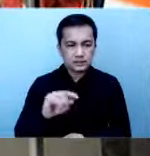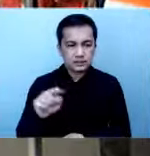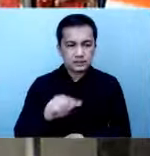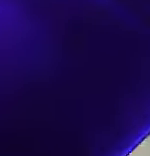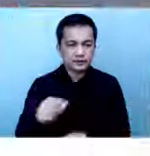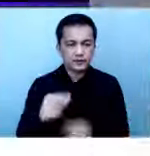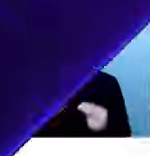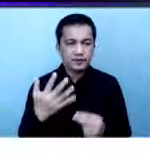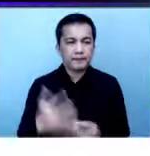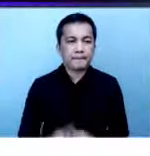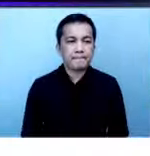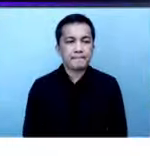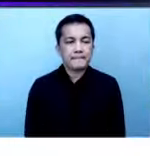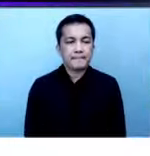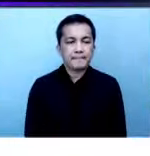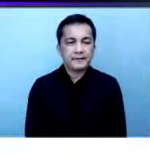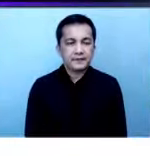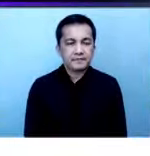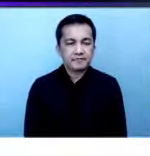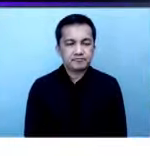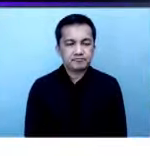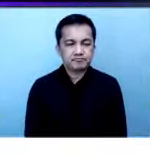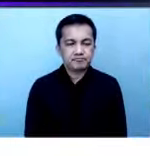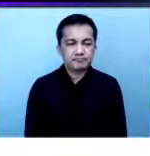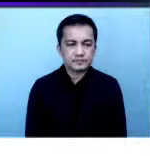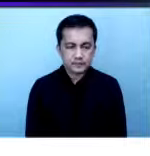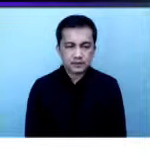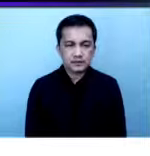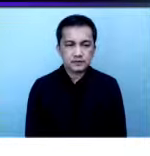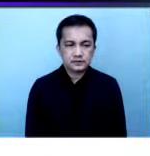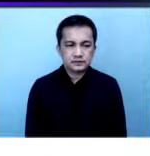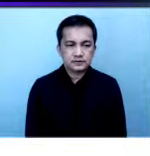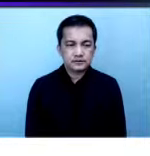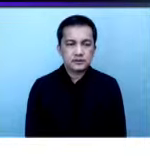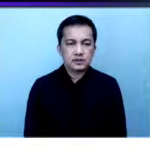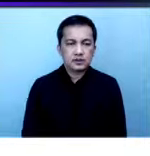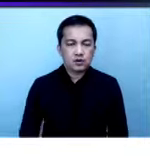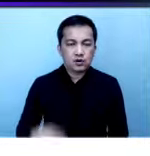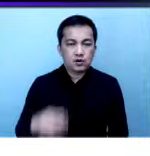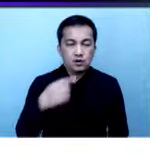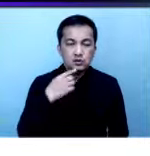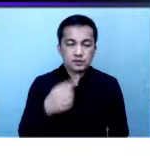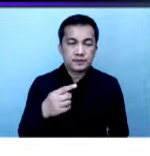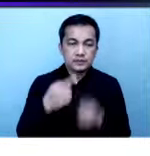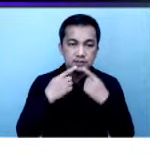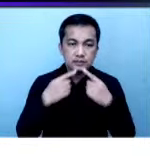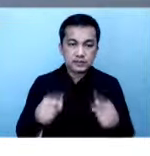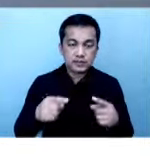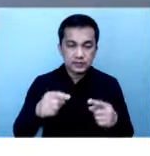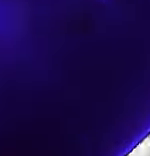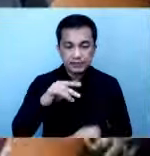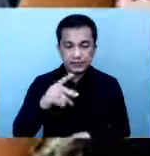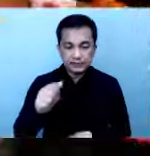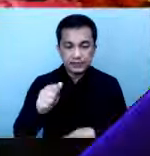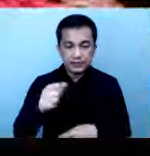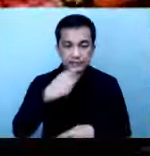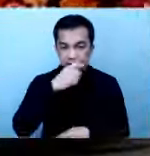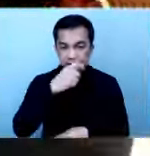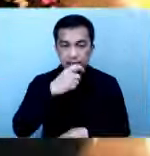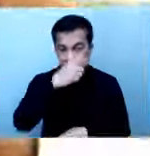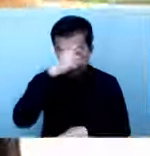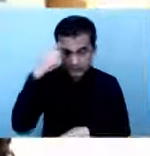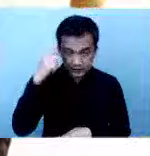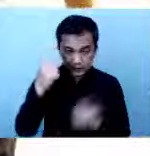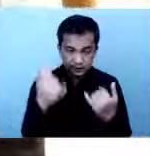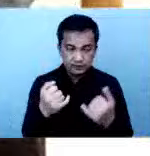5. Mga kapatid, opisyal nang dineklara ng PAGASA ang tag-init. Ngayong araw na ang simula